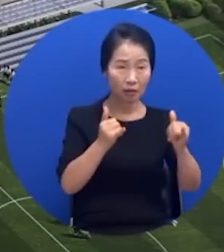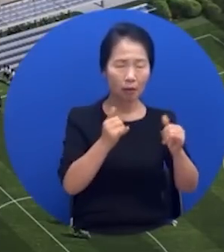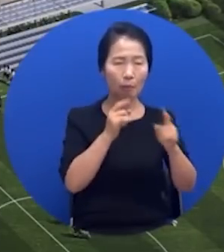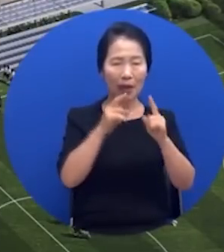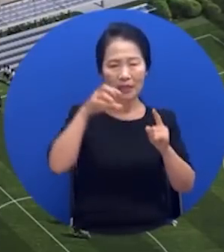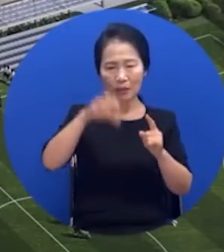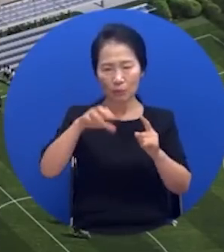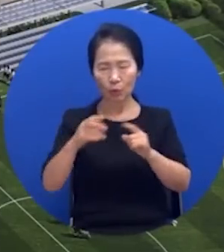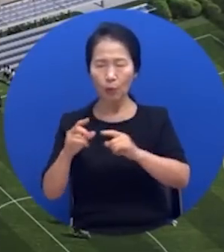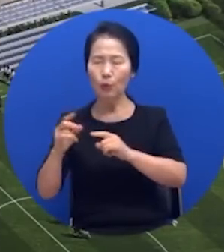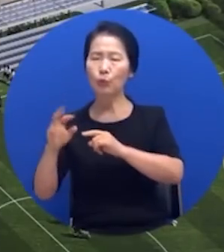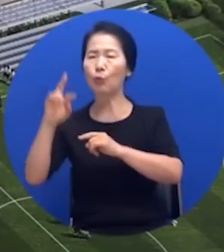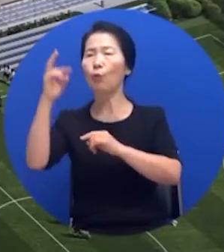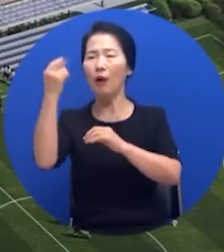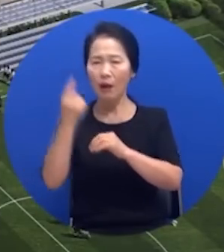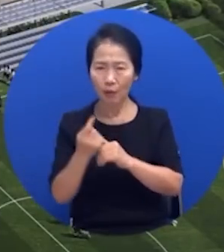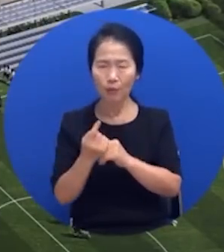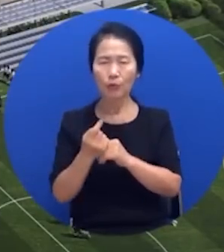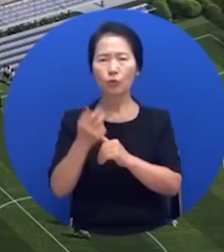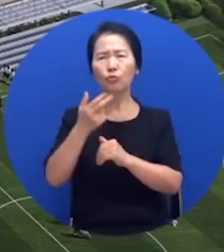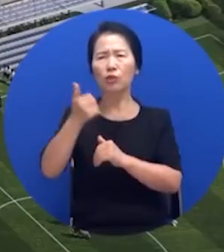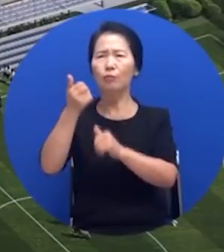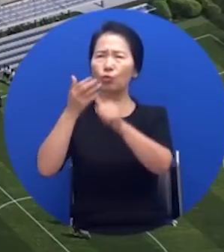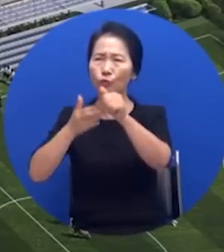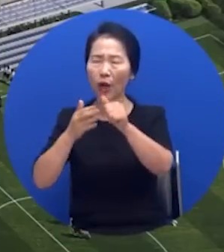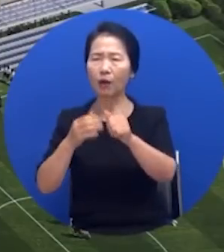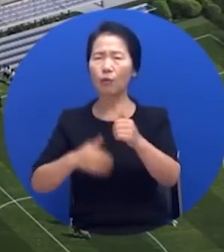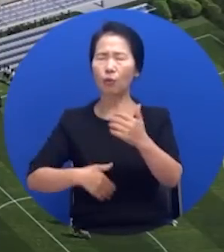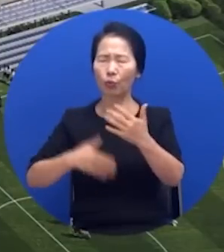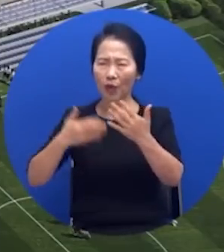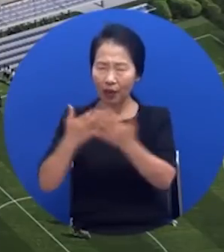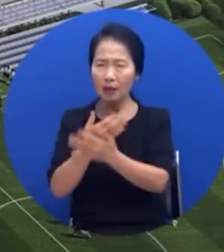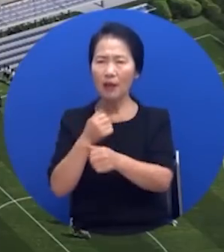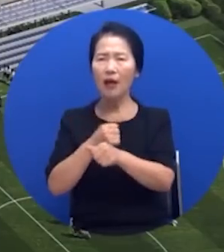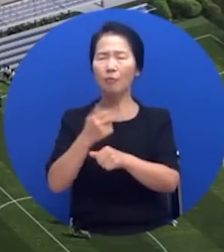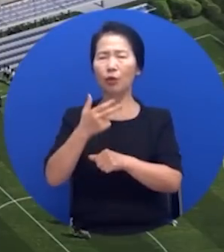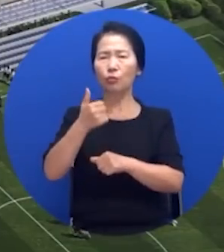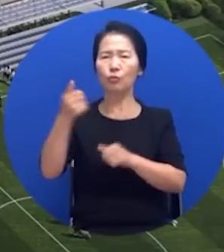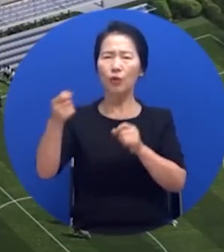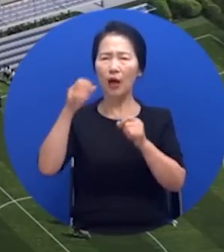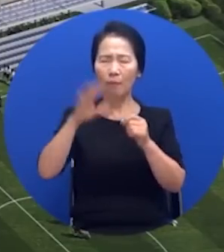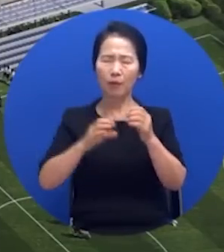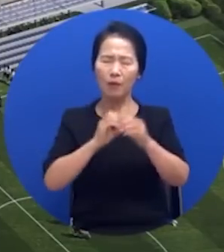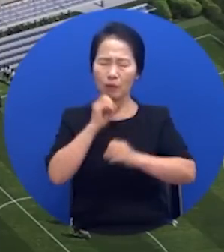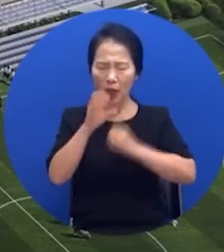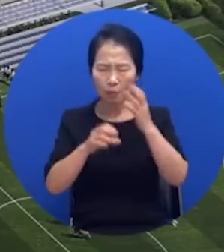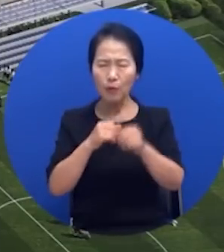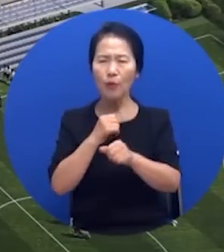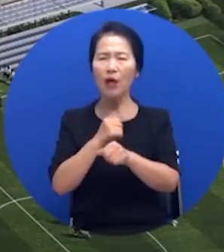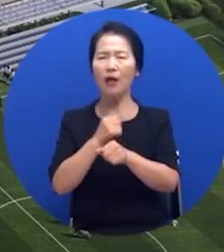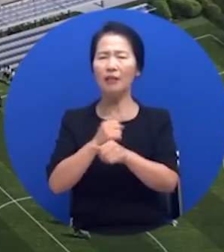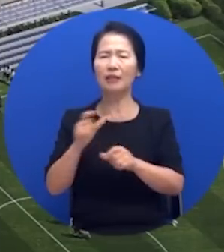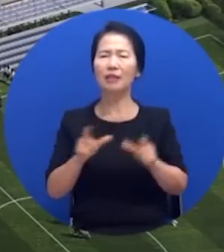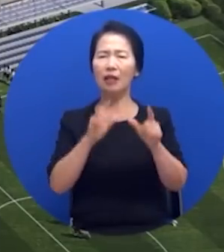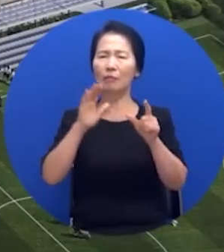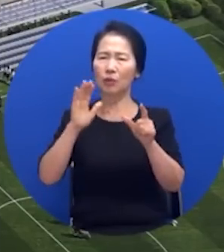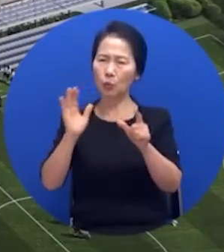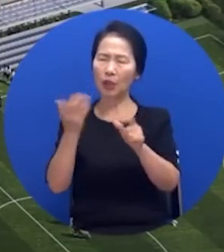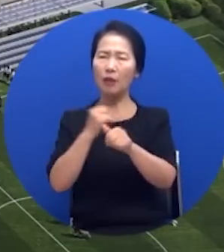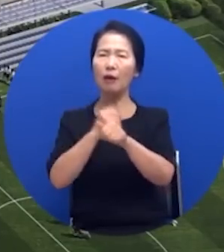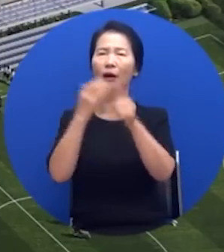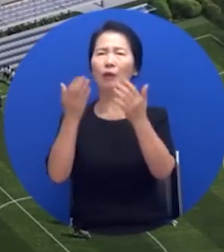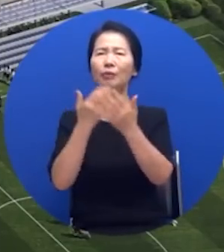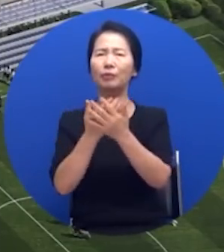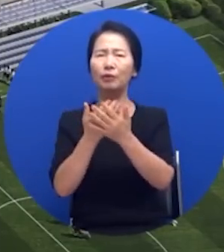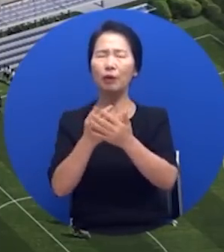주옵소서. 주님을 구하고 주님께 회개하며 주 앞에 자복하는 삶으로 변화되게 하여 주옵소서.